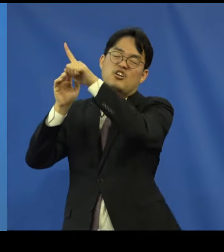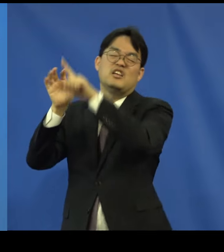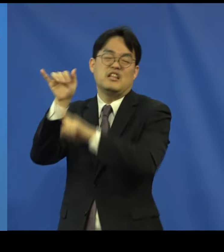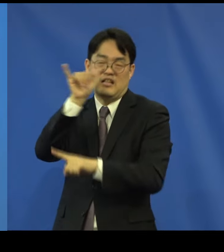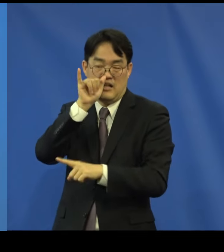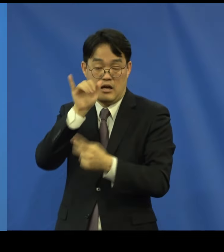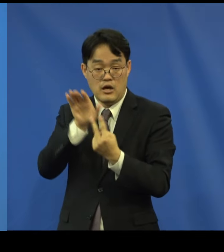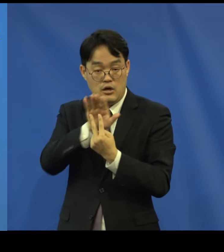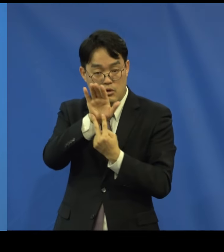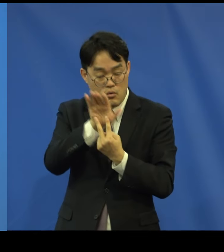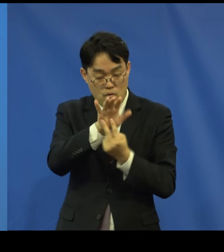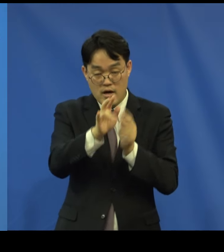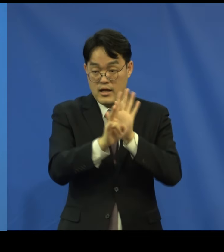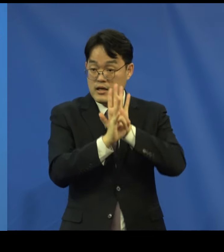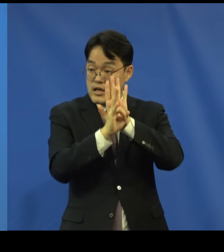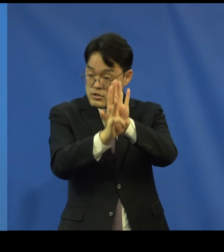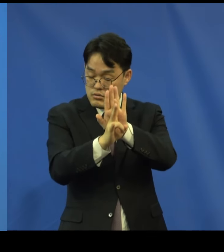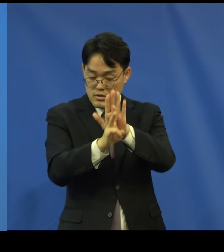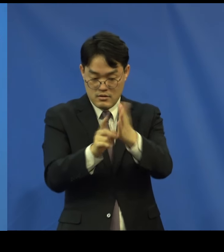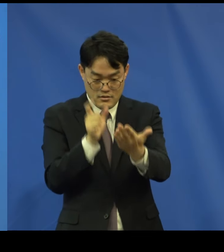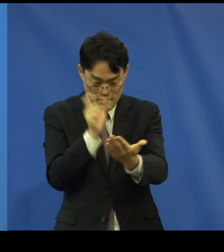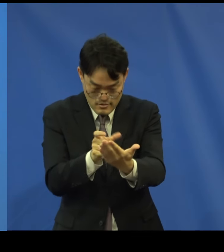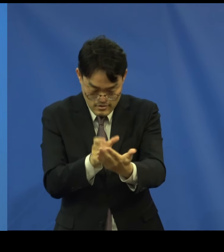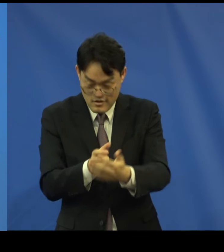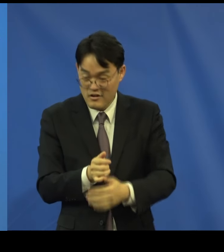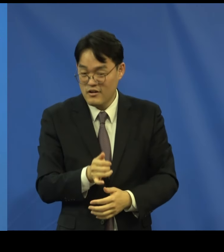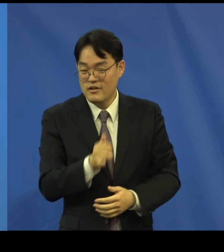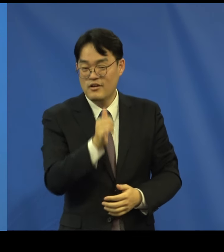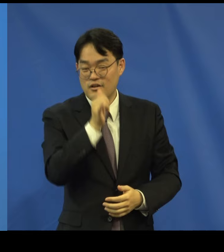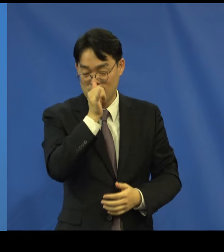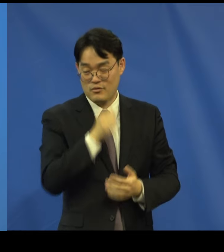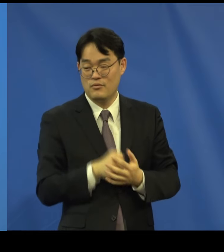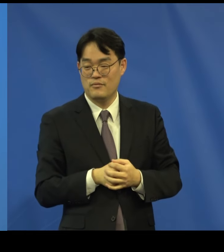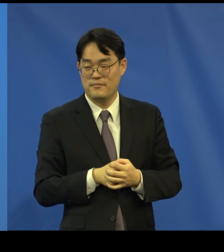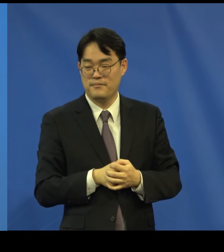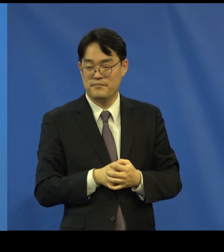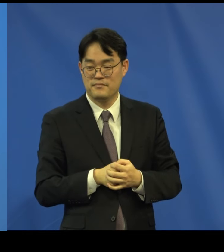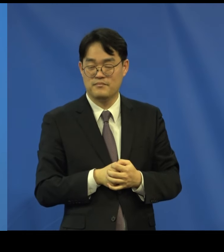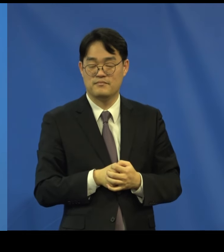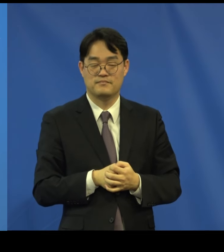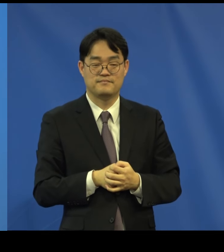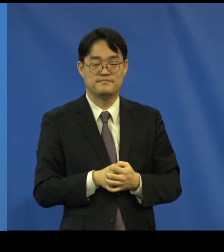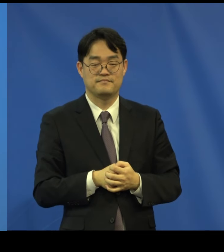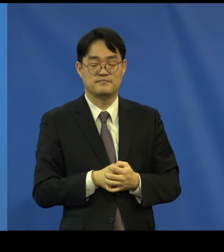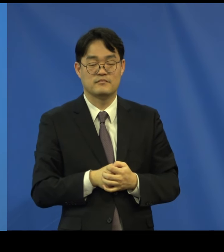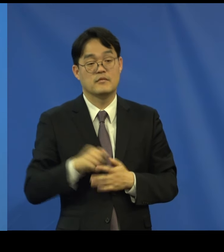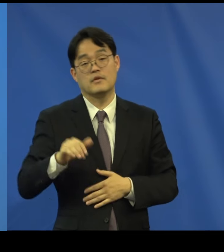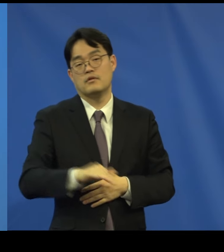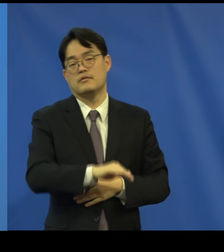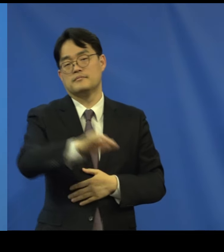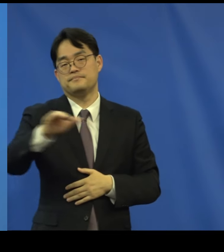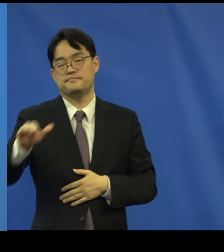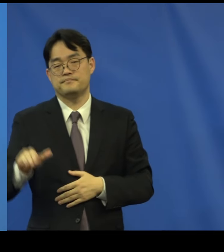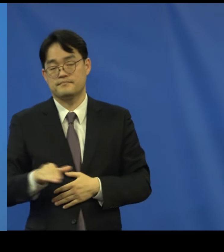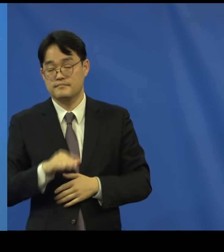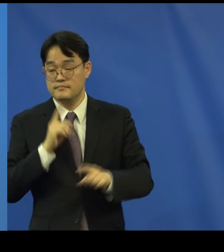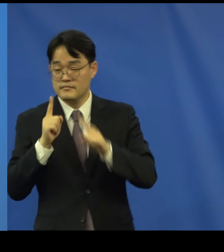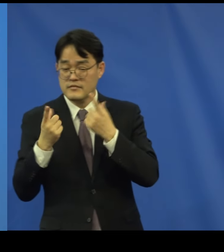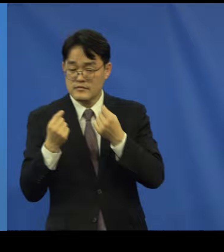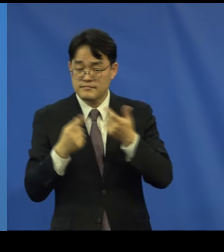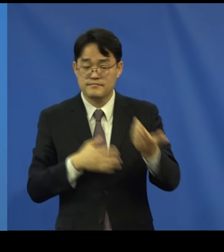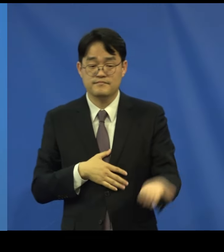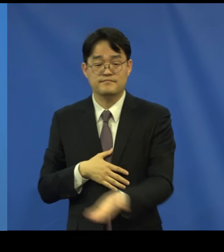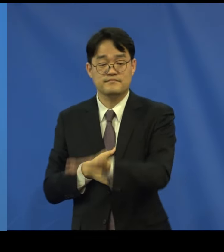속에서 하나님이 우리에게 예비하신 이 지상의 세계, 너머의 세계가 있다는 거예요. 저는 우리가 자주 얘기하지만 어머니